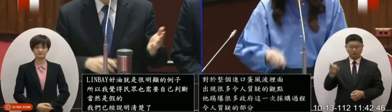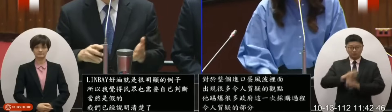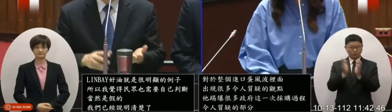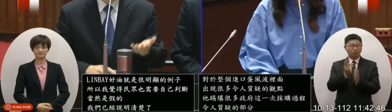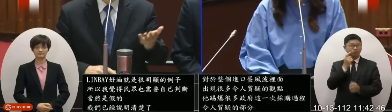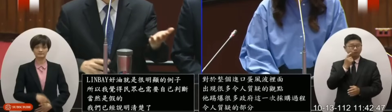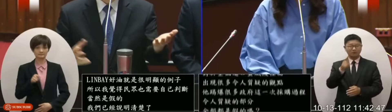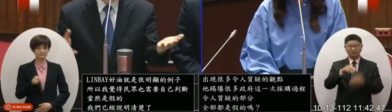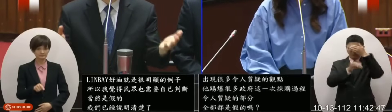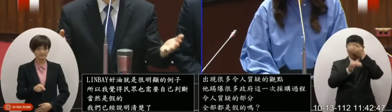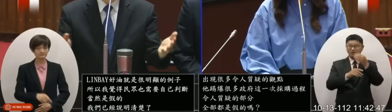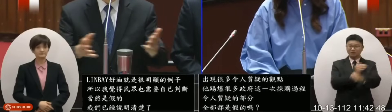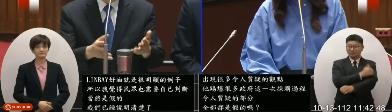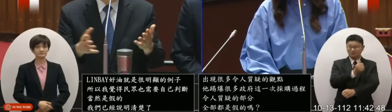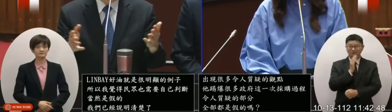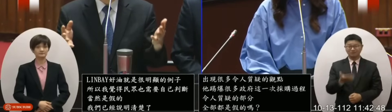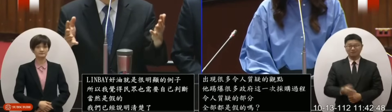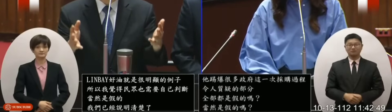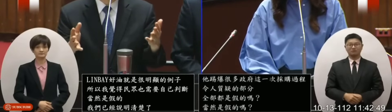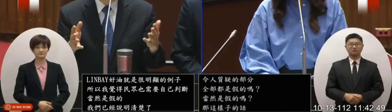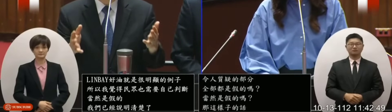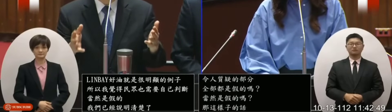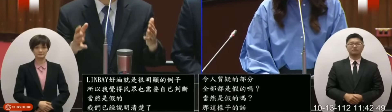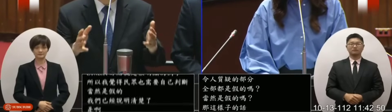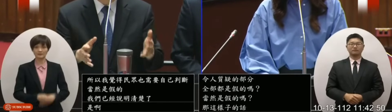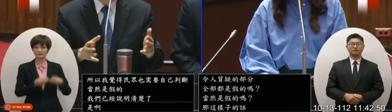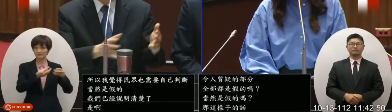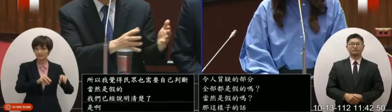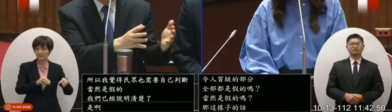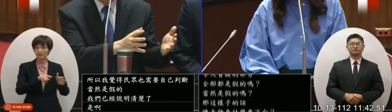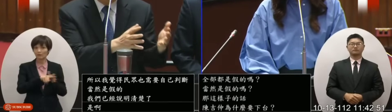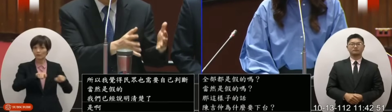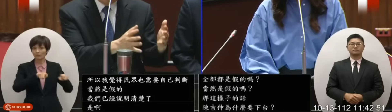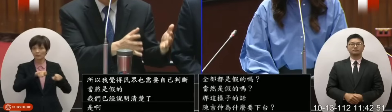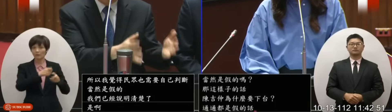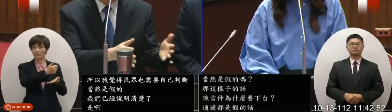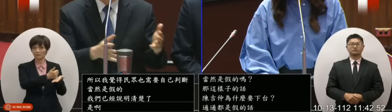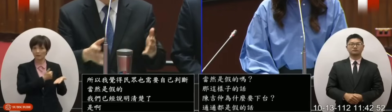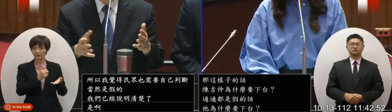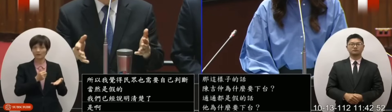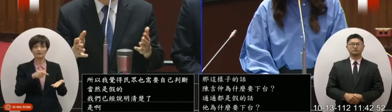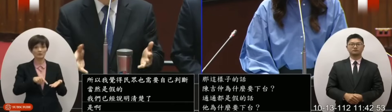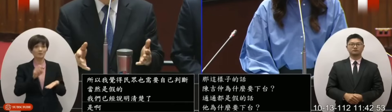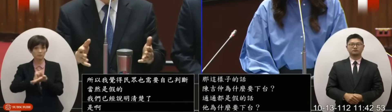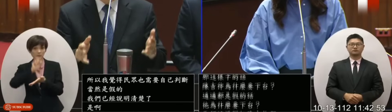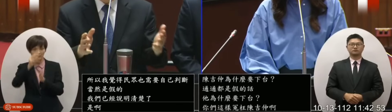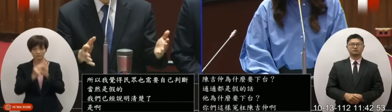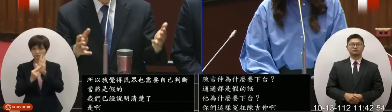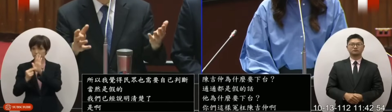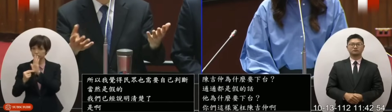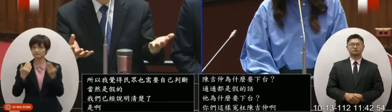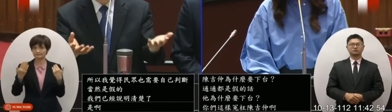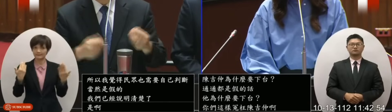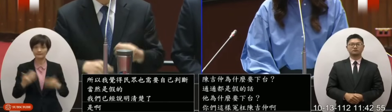这样子冤枉陈其忠啊！ 所有的这个鸡蛋专案进口的，我的专案的报告都已经讲得很清楚。